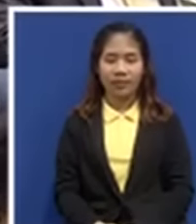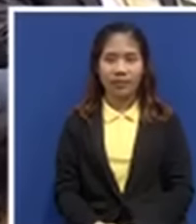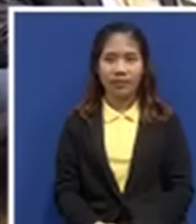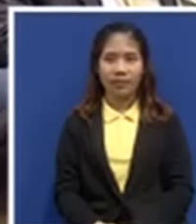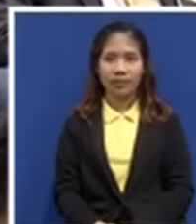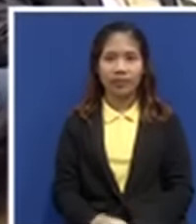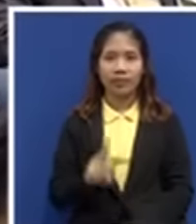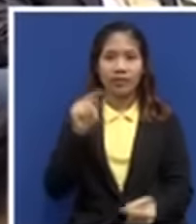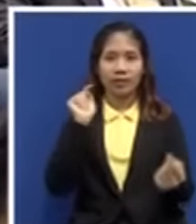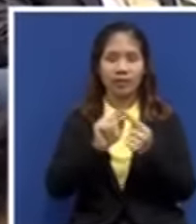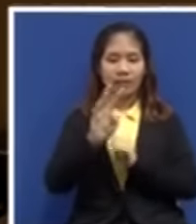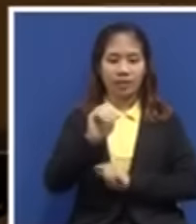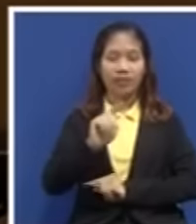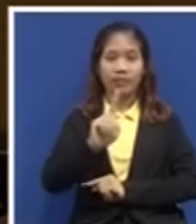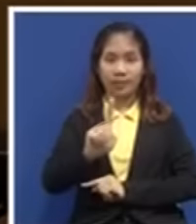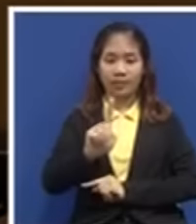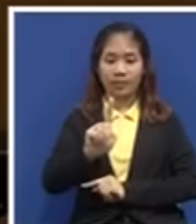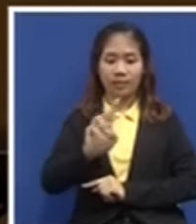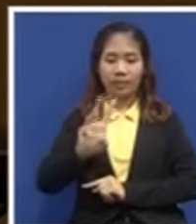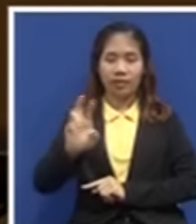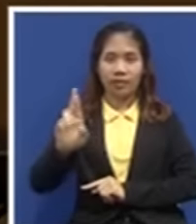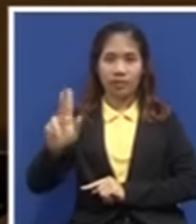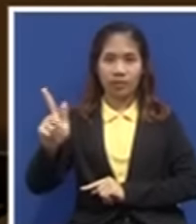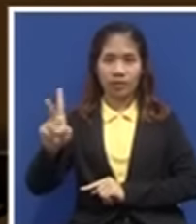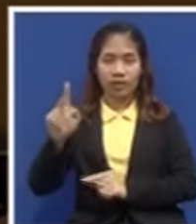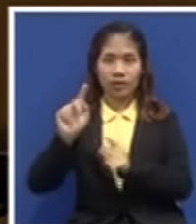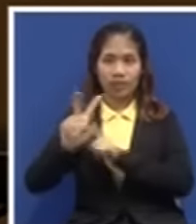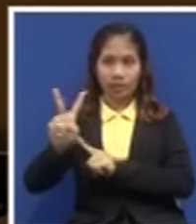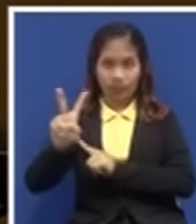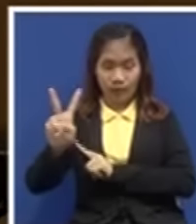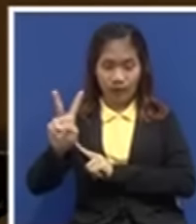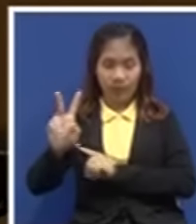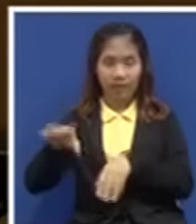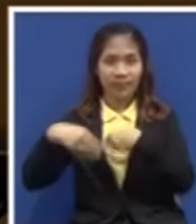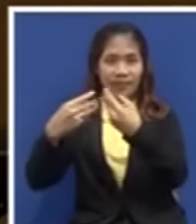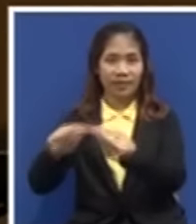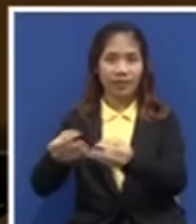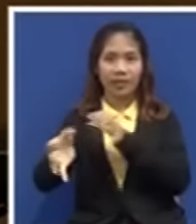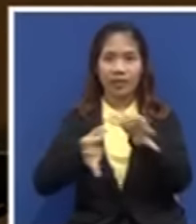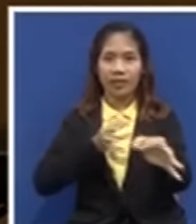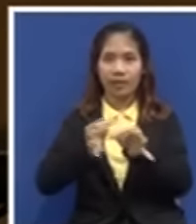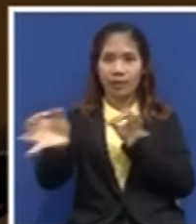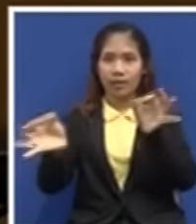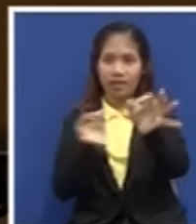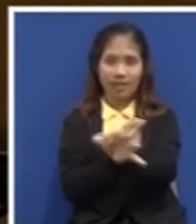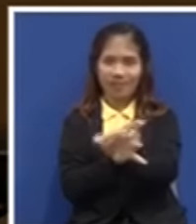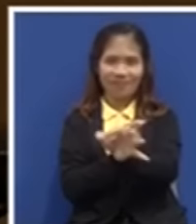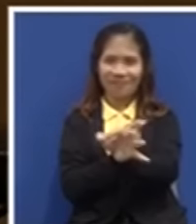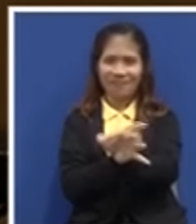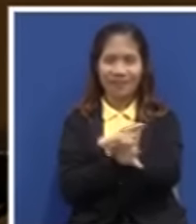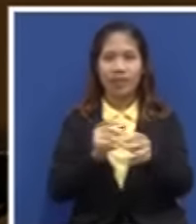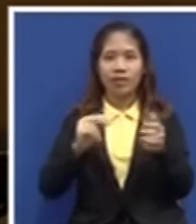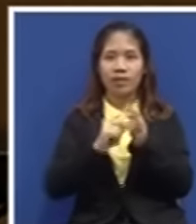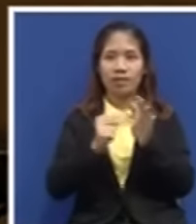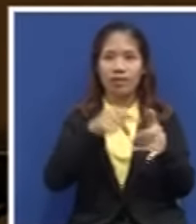41วรรค2คงไม่ได้ให้ท่านขึ้นมาอภิปรายโดยที่เกี่ยวกับเรื่องการสลับกันนะฮะมันเรื่องตัวบุคคล